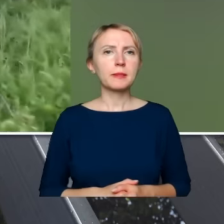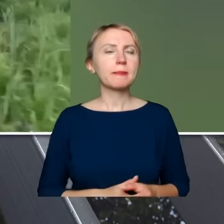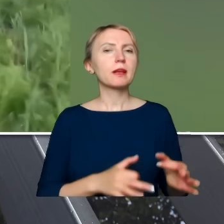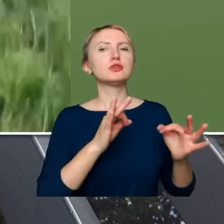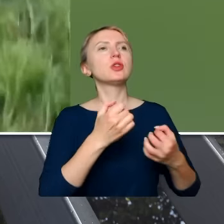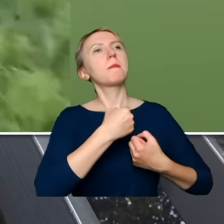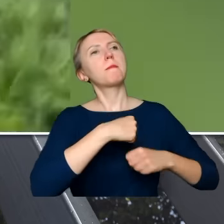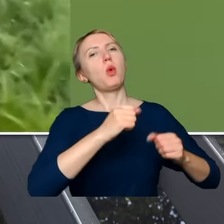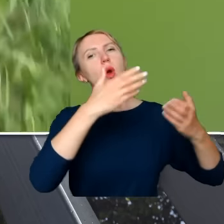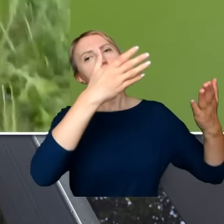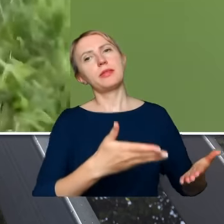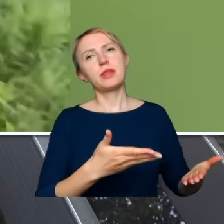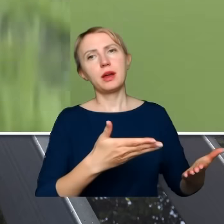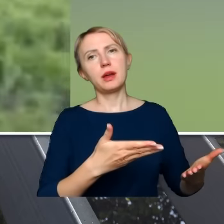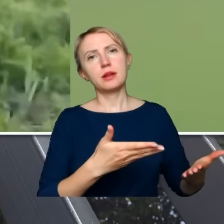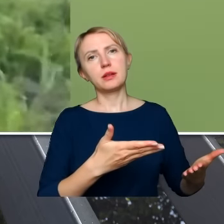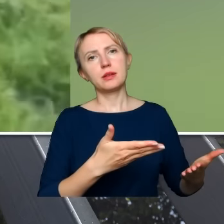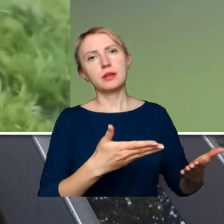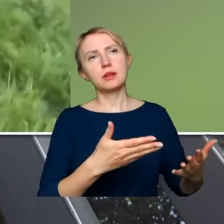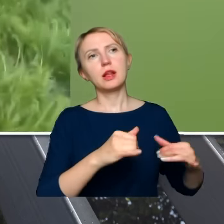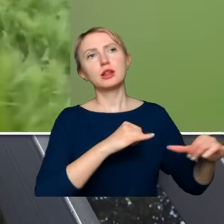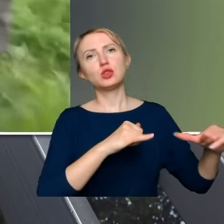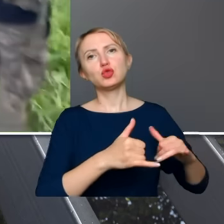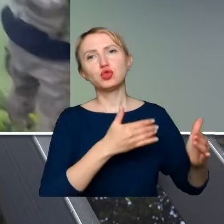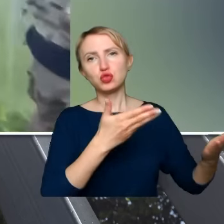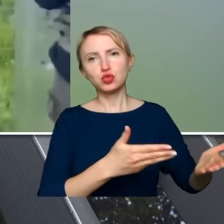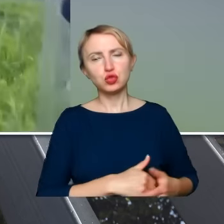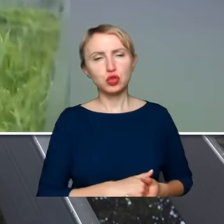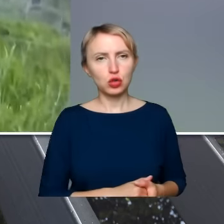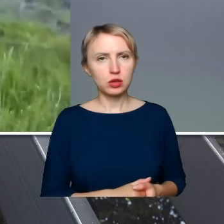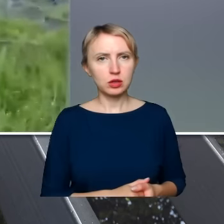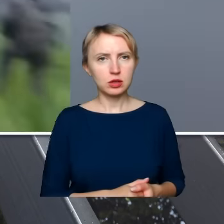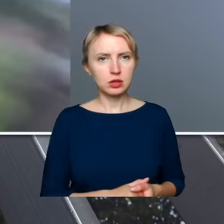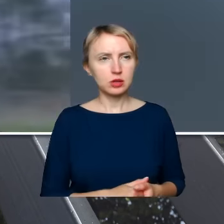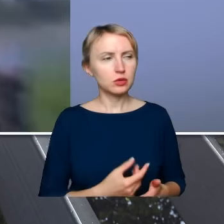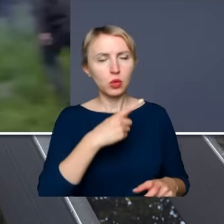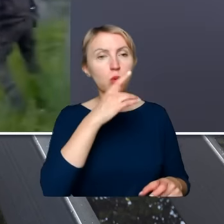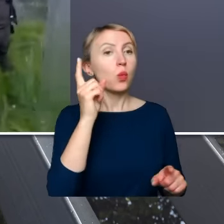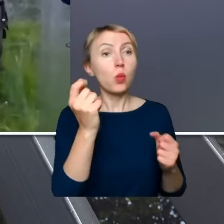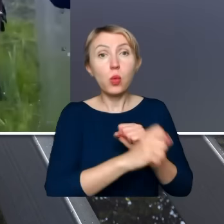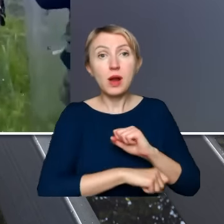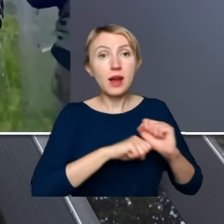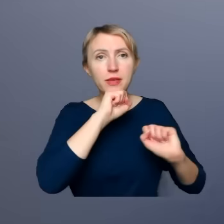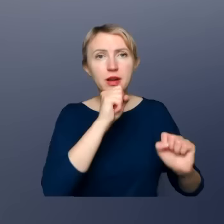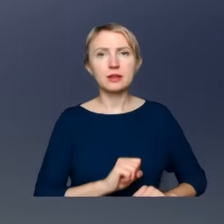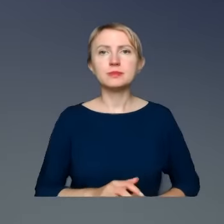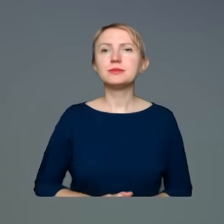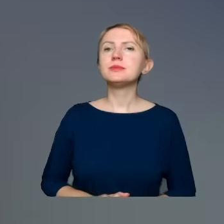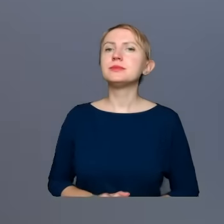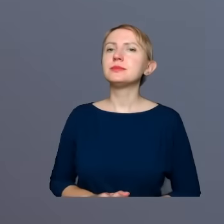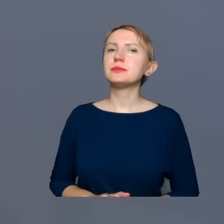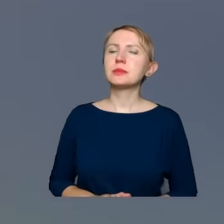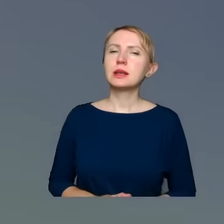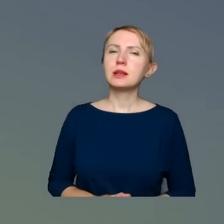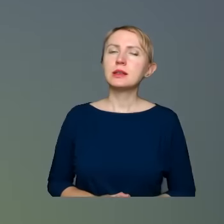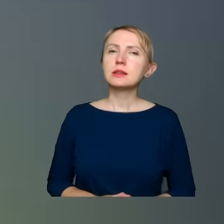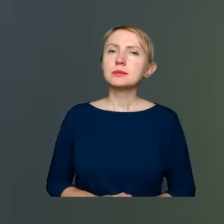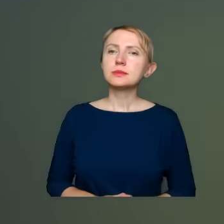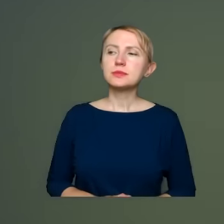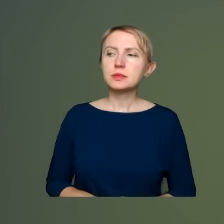bohaterem dla tej ekipy rządzącej. Nie zbadano, nie ukarano tego. Panie redaktorze,